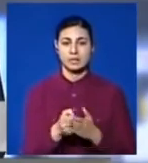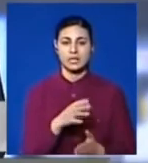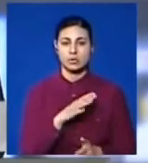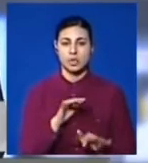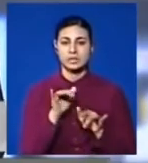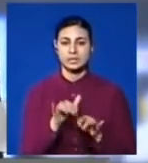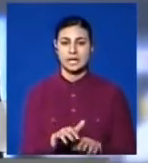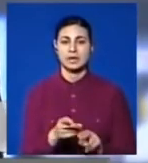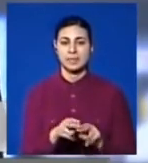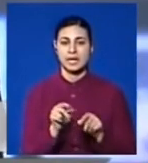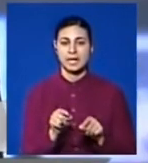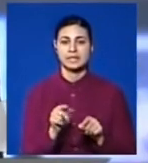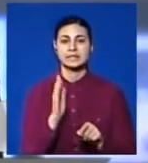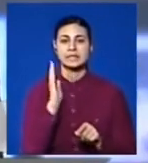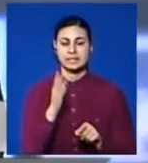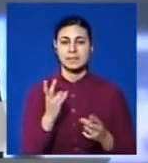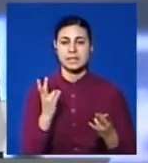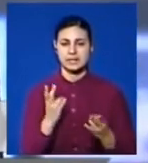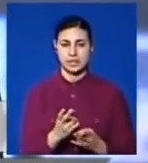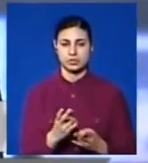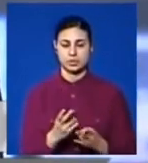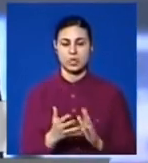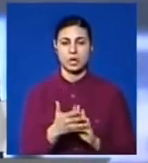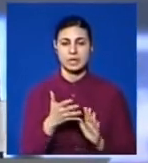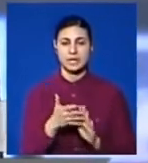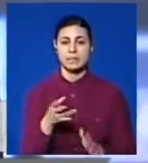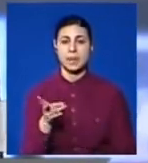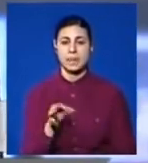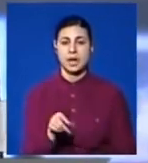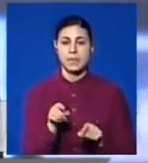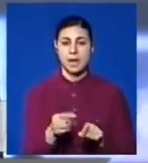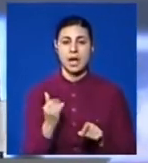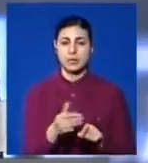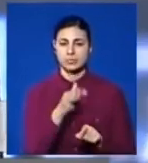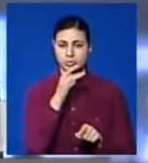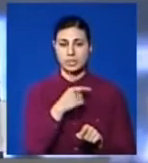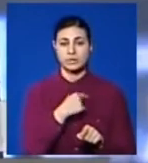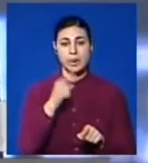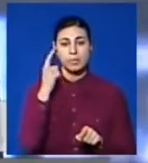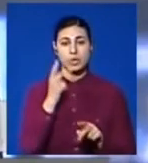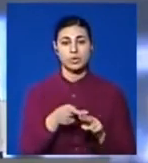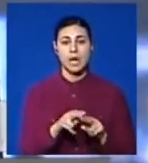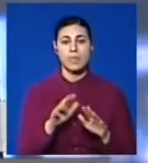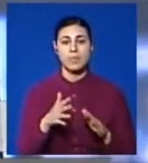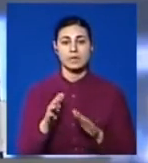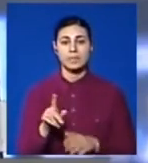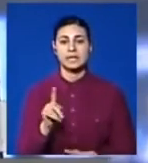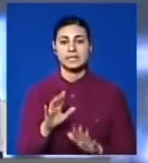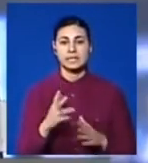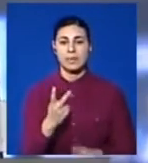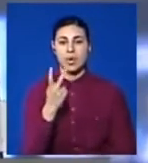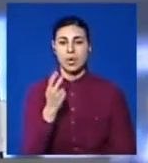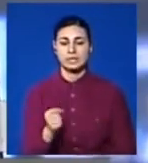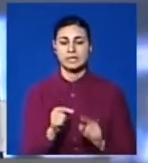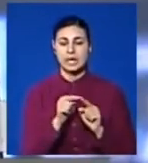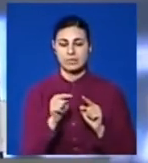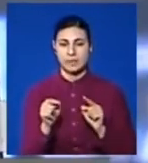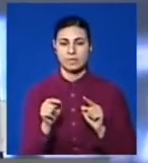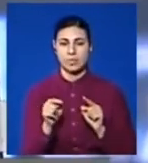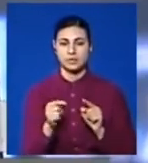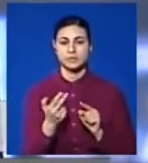საქმე, ეს გახდება საჭირო გასაგებია, მაგრამ ამ წუთას მე მგონი ამ მოვლენებმა, რაც ხდება ორი დღის